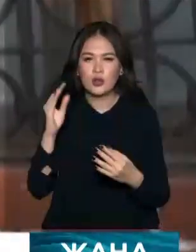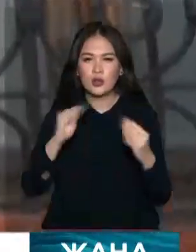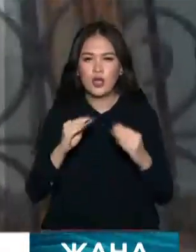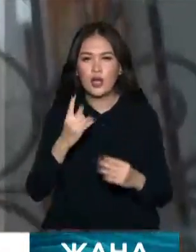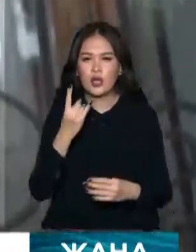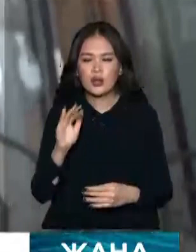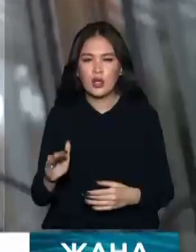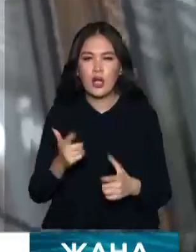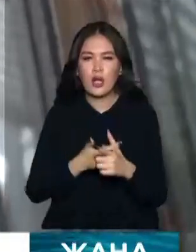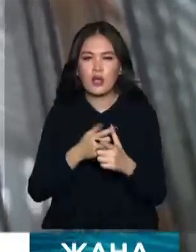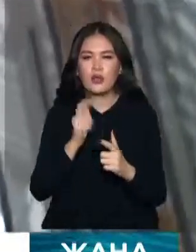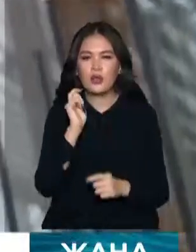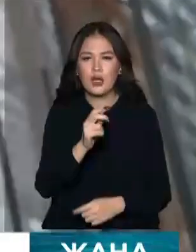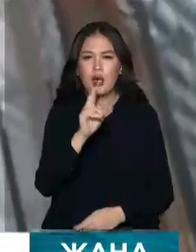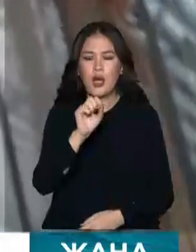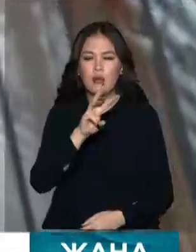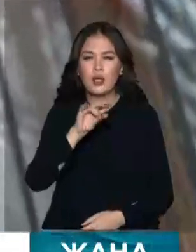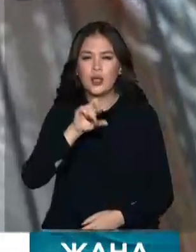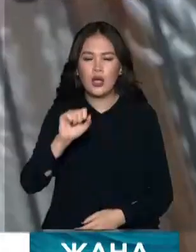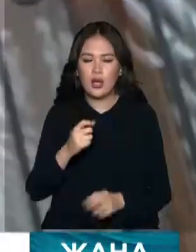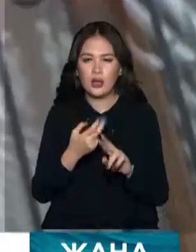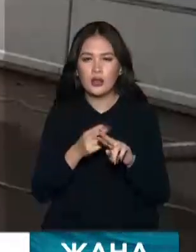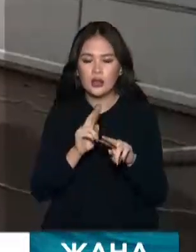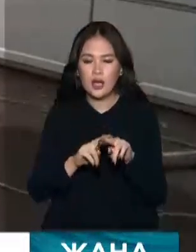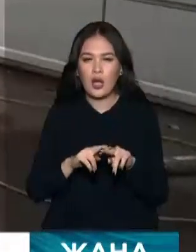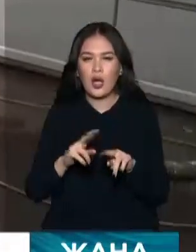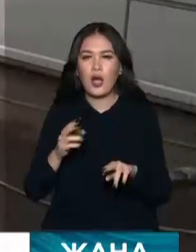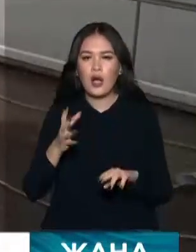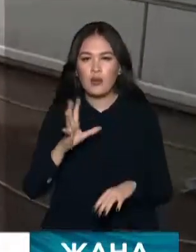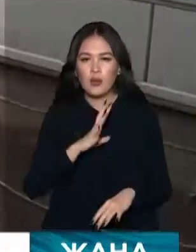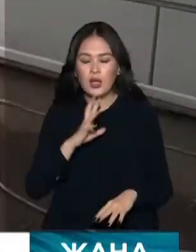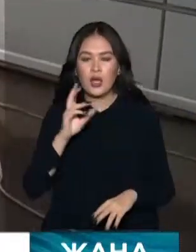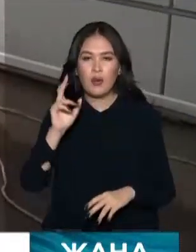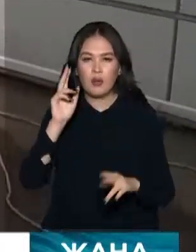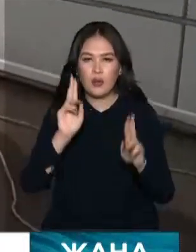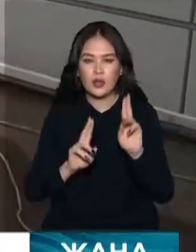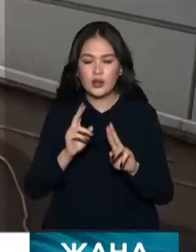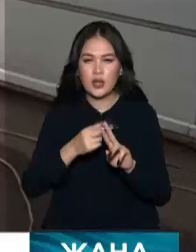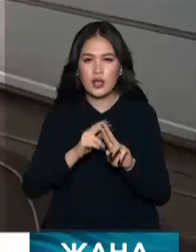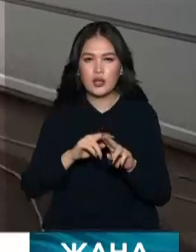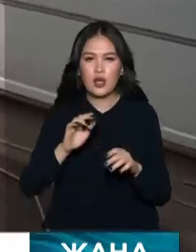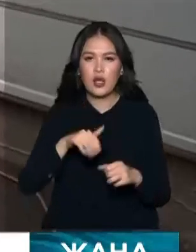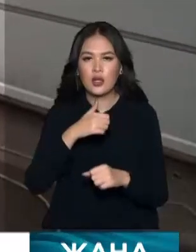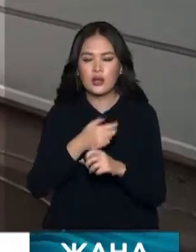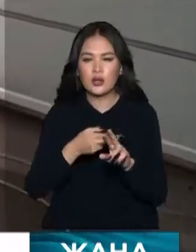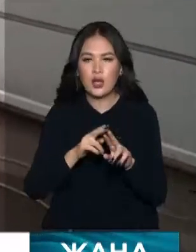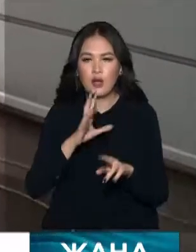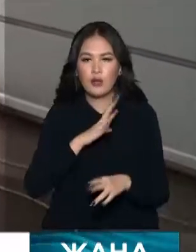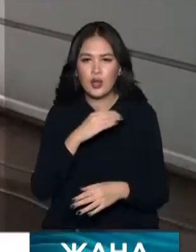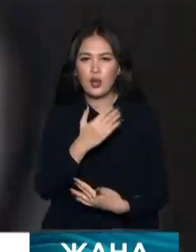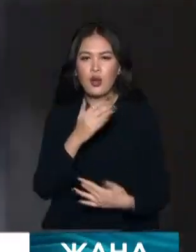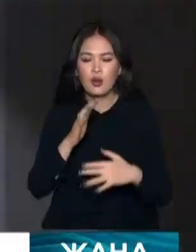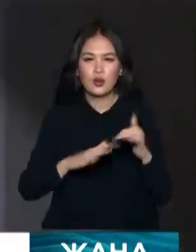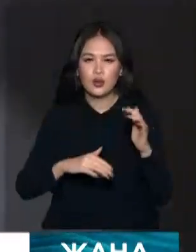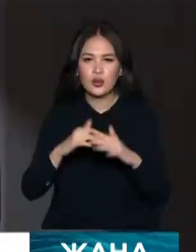қызының есімімен Камила деп атапты. Айта кетейік, биыл облыстық мәдениет басқармасы Тимур Кенжибаевтың үміткерлігін өнер